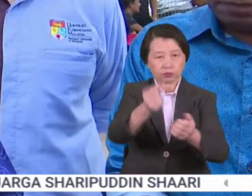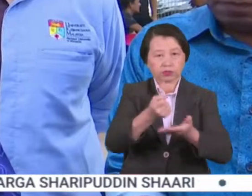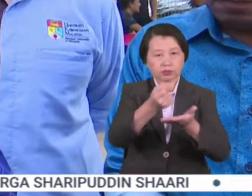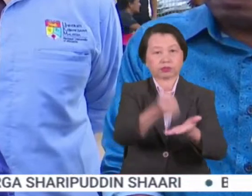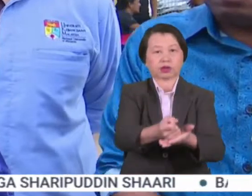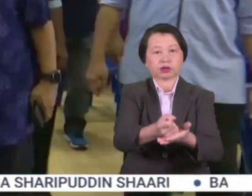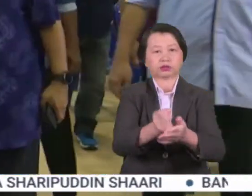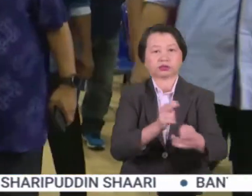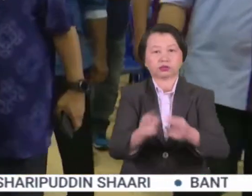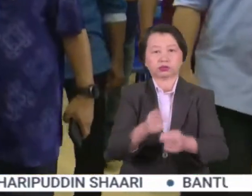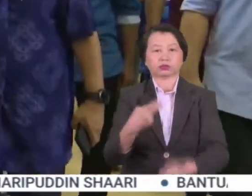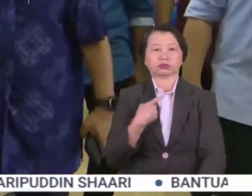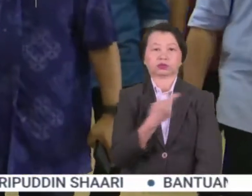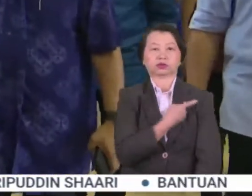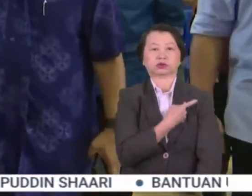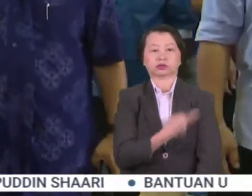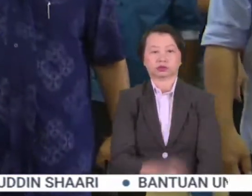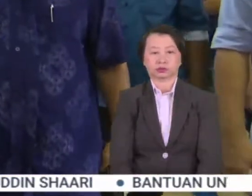membantu usaha-usaha